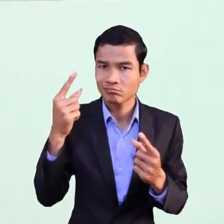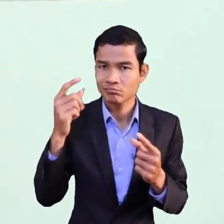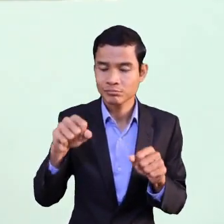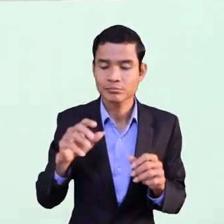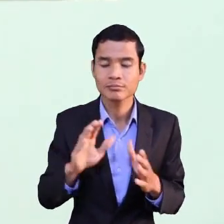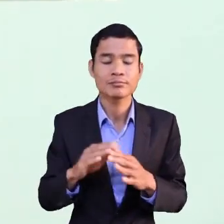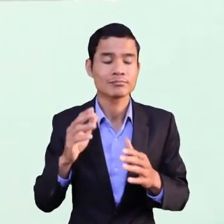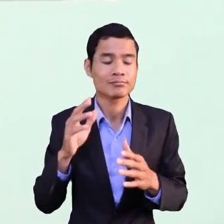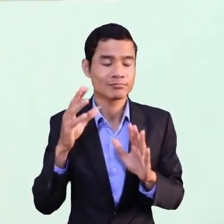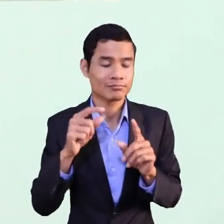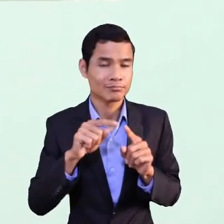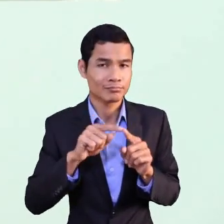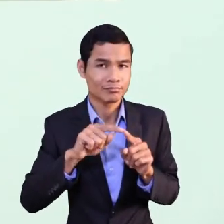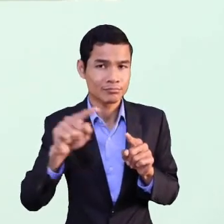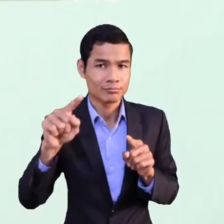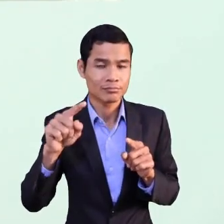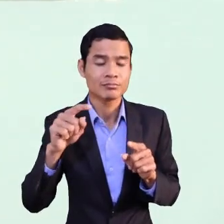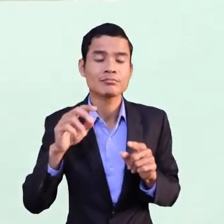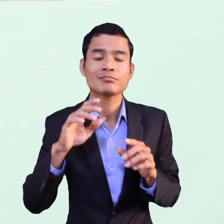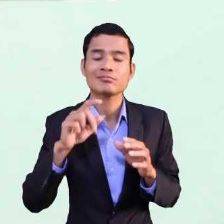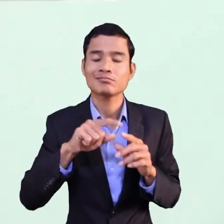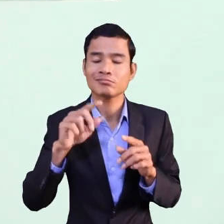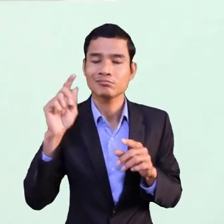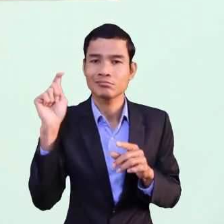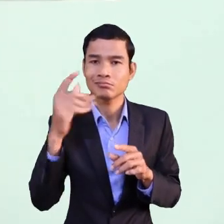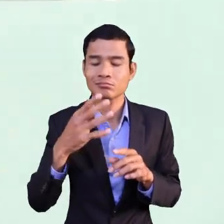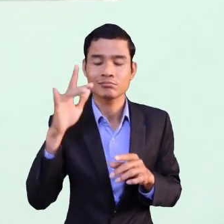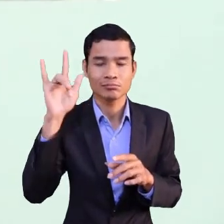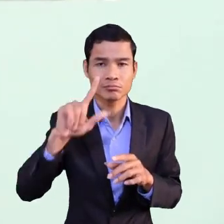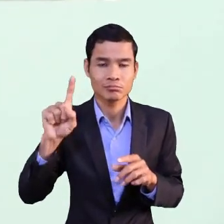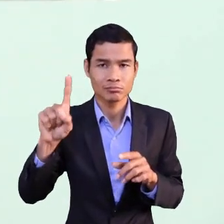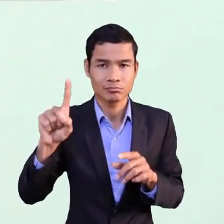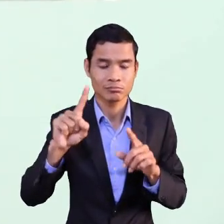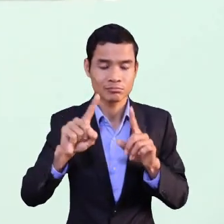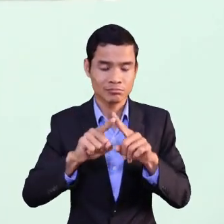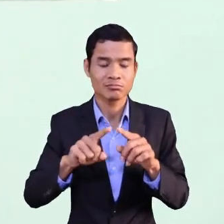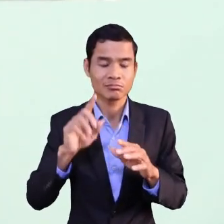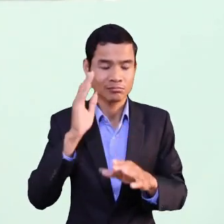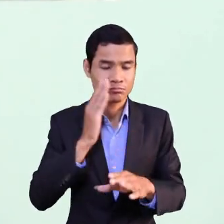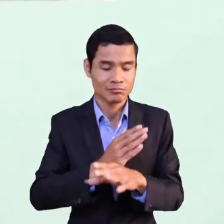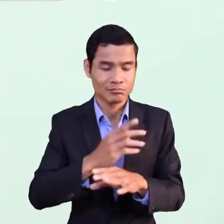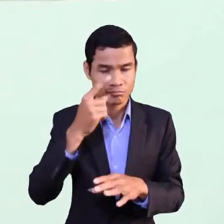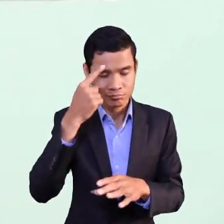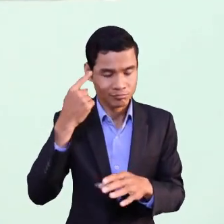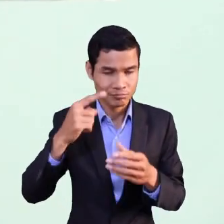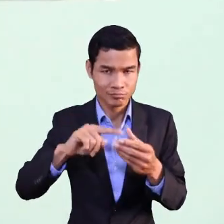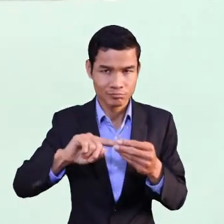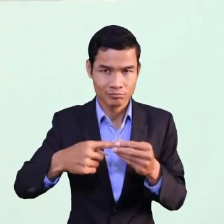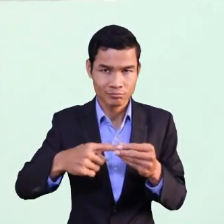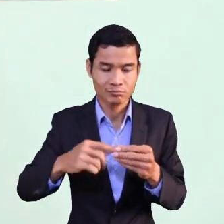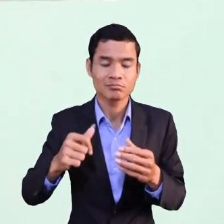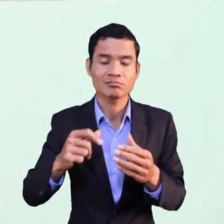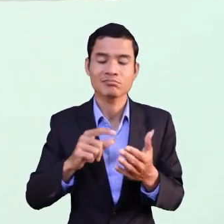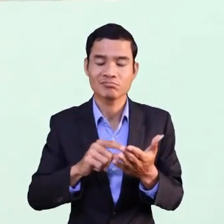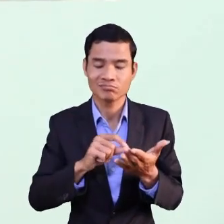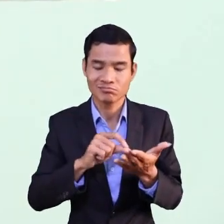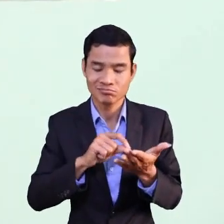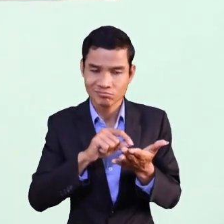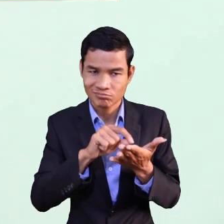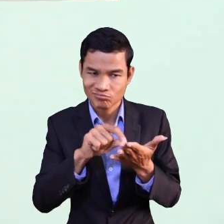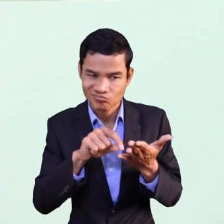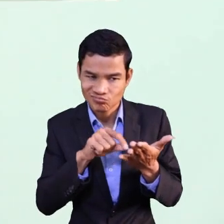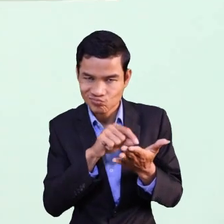រទៅនឹងរូបភាពណាដោយប្រើចង្អុលដៃហាមប្រើខ្មៅដៃដើម្បីចាកុំឲ្យសិភើយើងប្រ